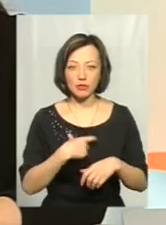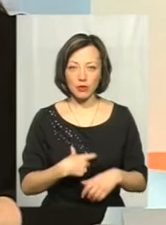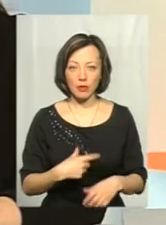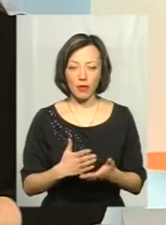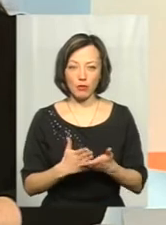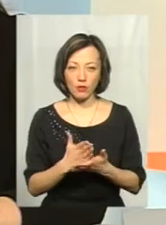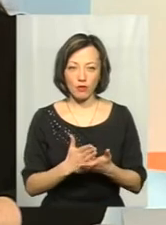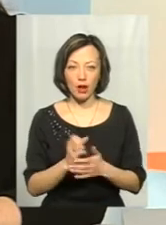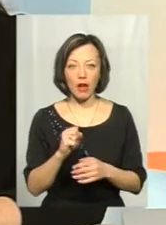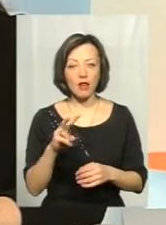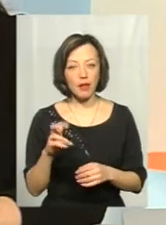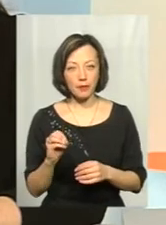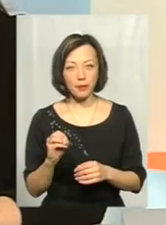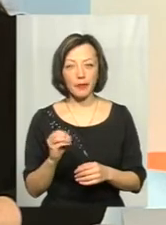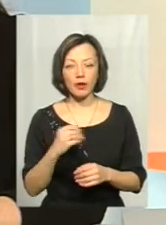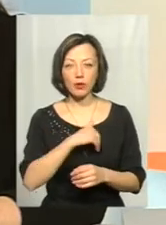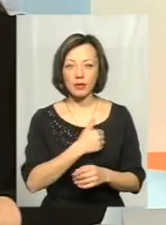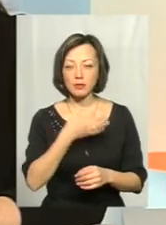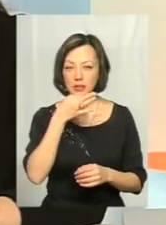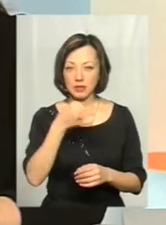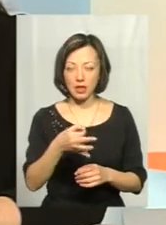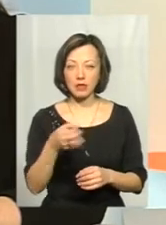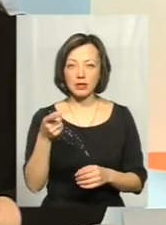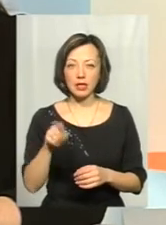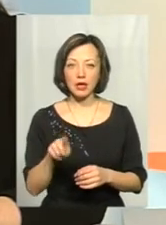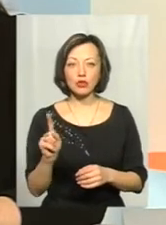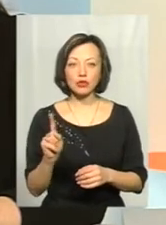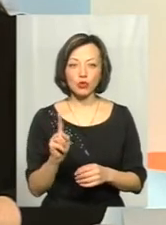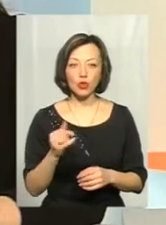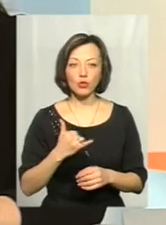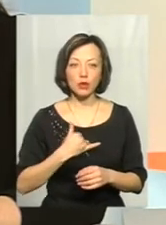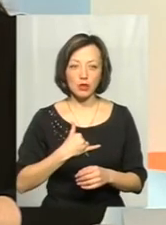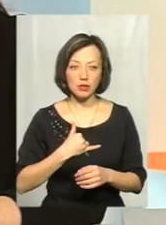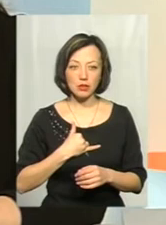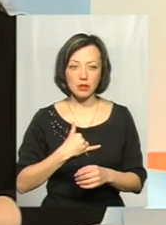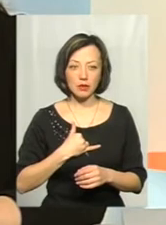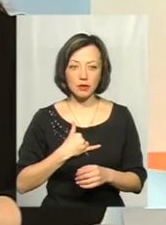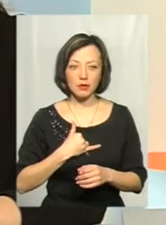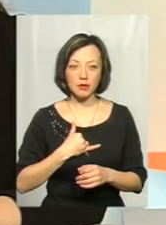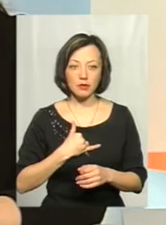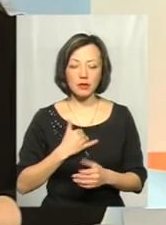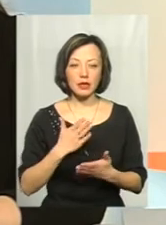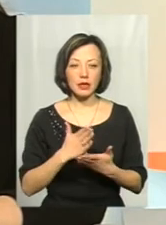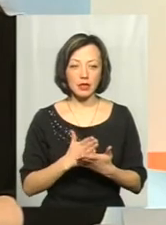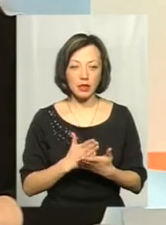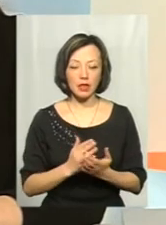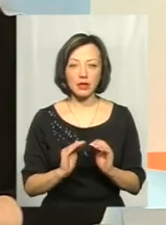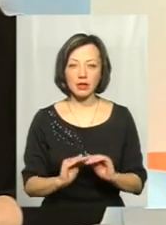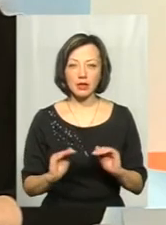на обслуговування. Але я би хотіла сказати те, що в нас є